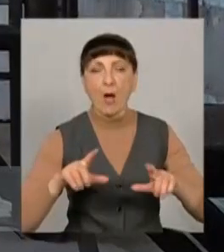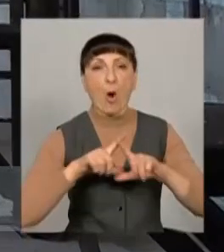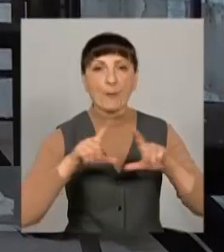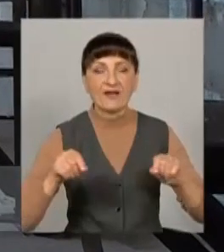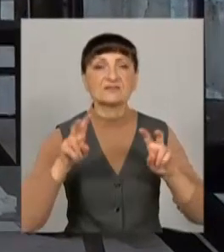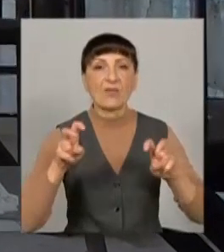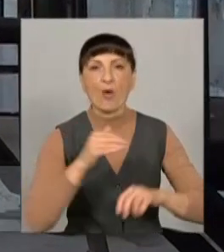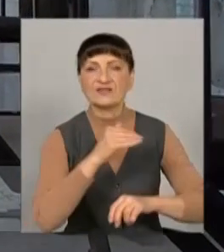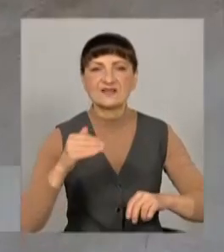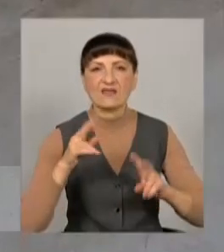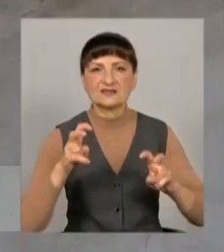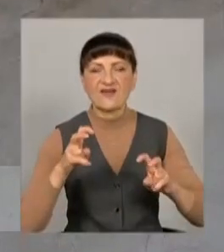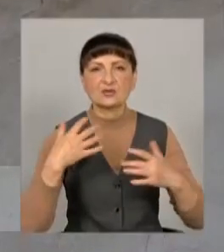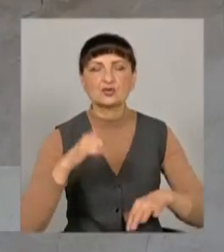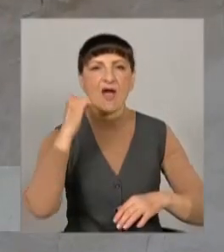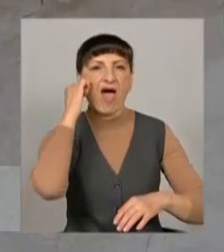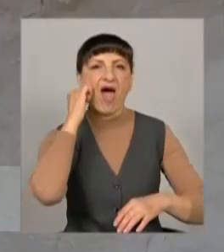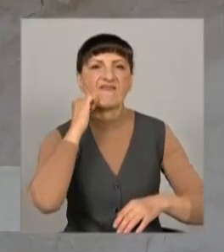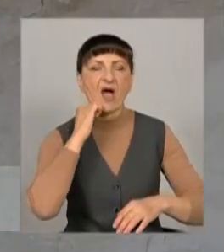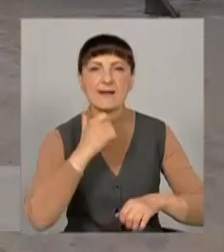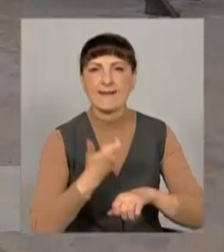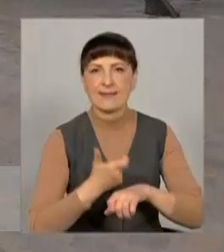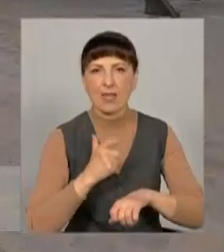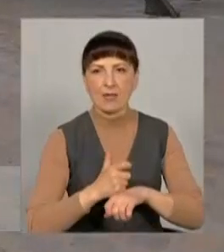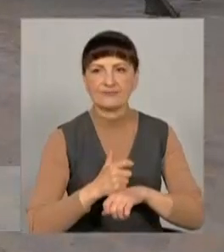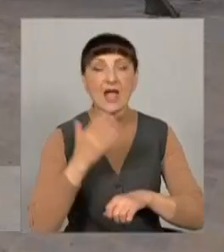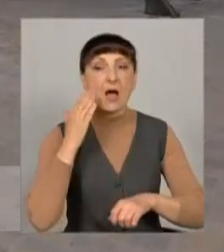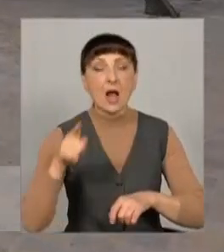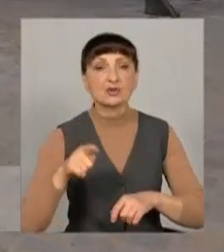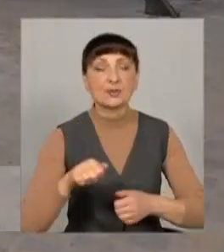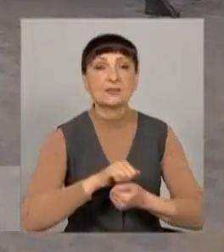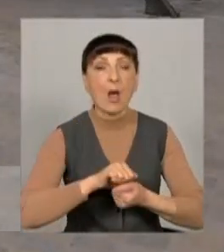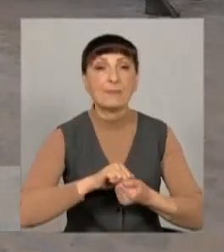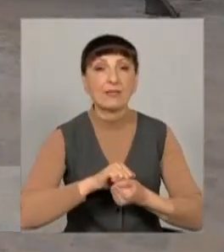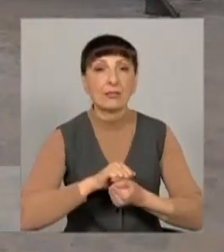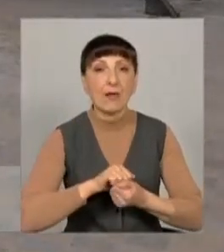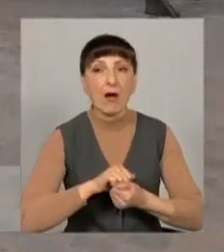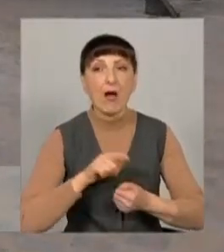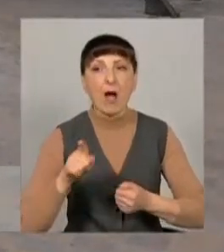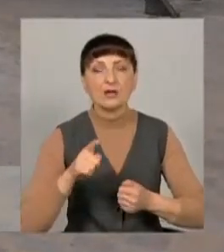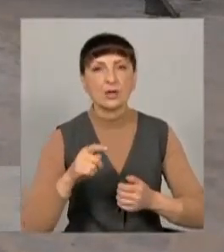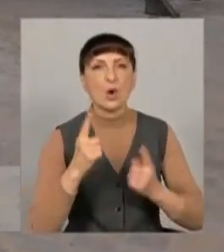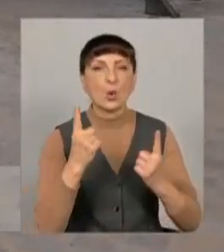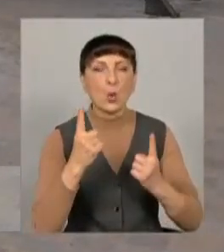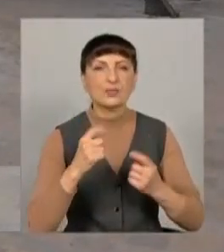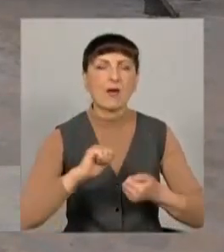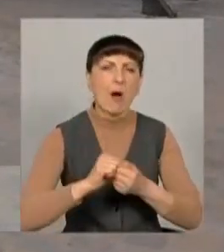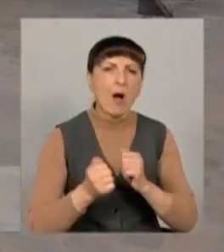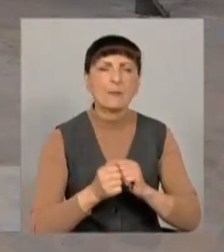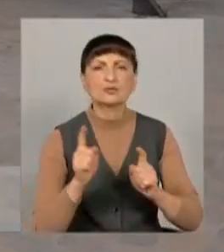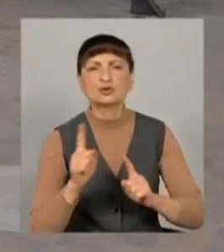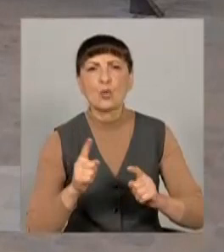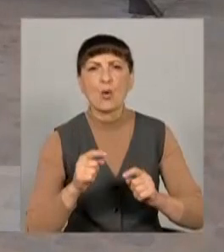официально признали аварийным. Раньше здесь были дробилки. Как ни странно, но они были призваны дробить крупные отходы, поступающие